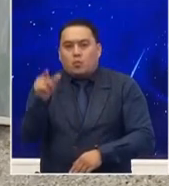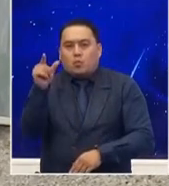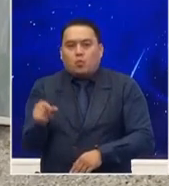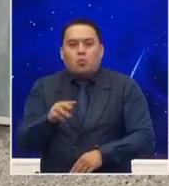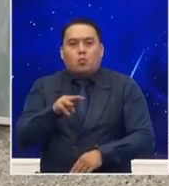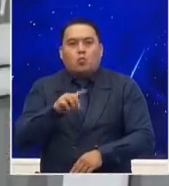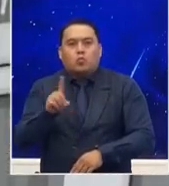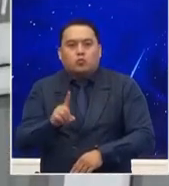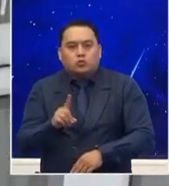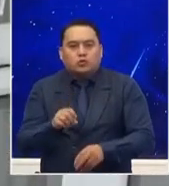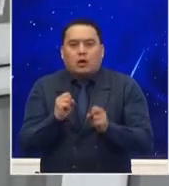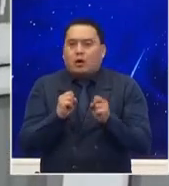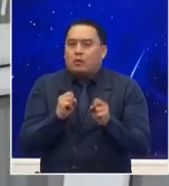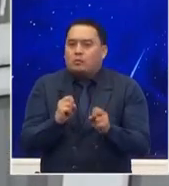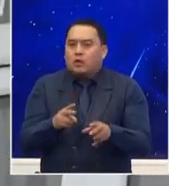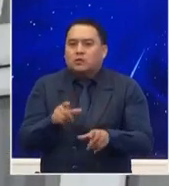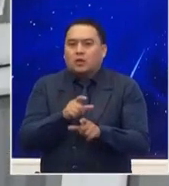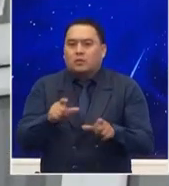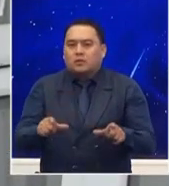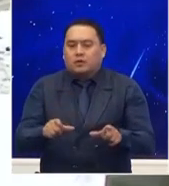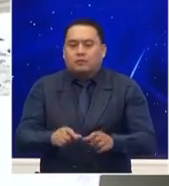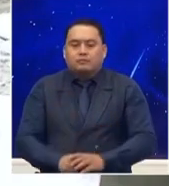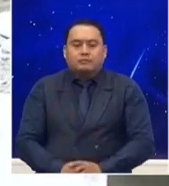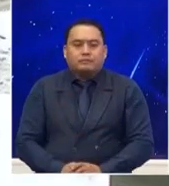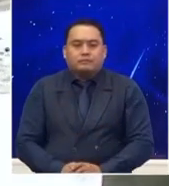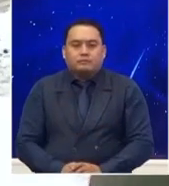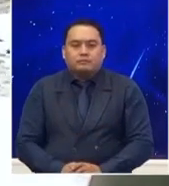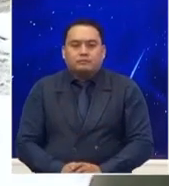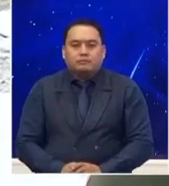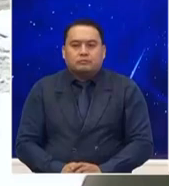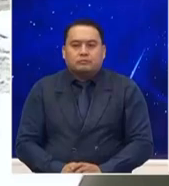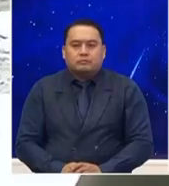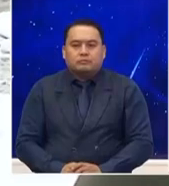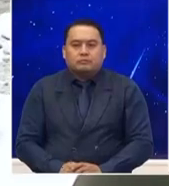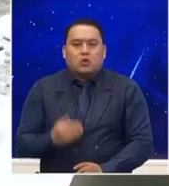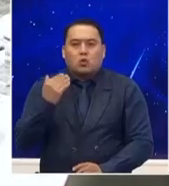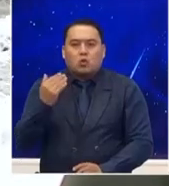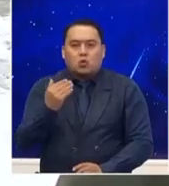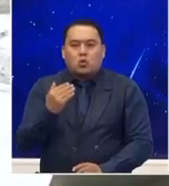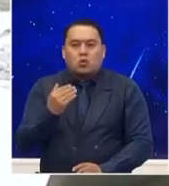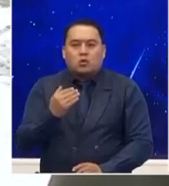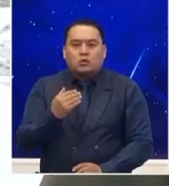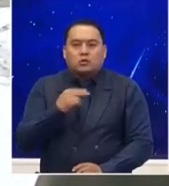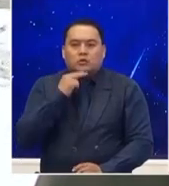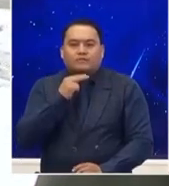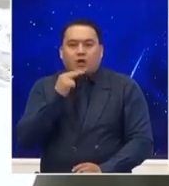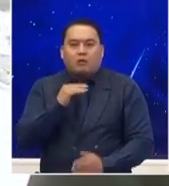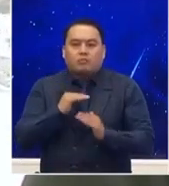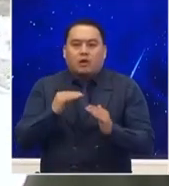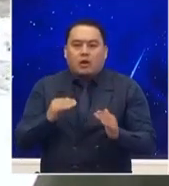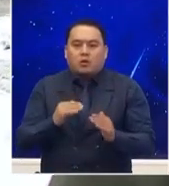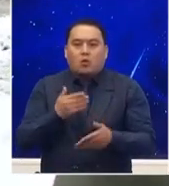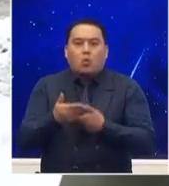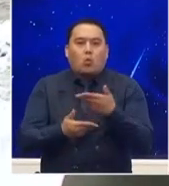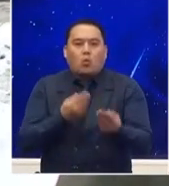қосыңыз. Абайламаса қайғайсы да адам өміріне қауіпті. Кішкентай балаларға мынау апасына, үлкендер енді кішкене сақтанады. Балалар болса ана жағымен